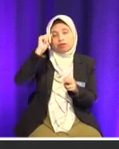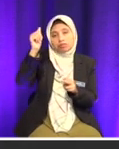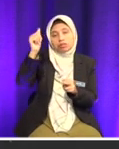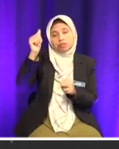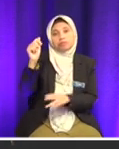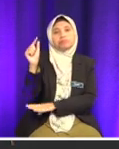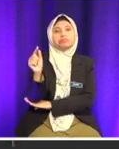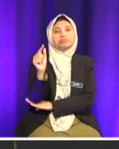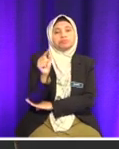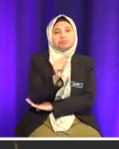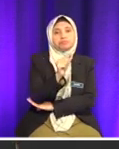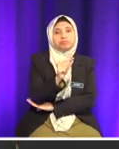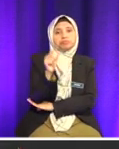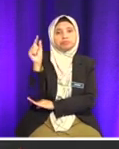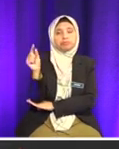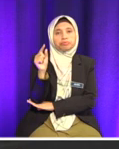samawati